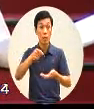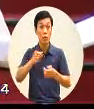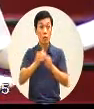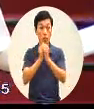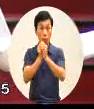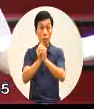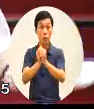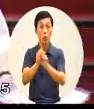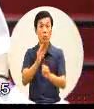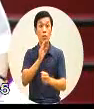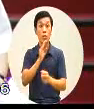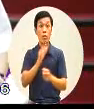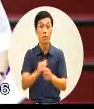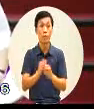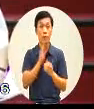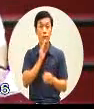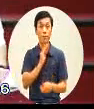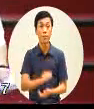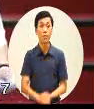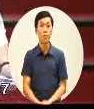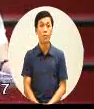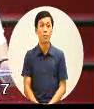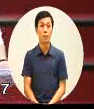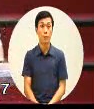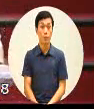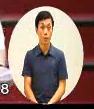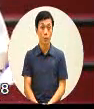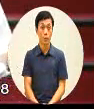哦，有在拜托无？哈，